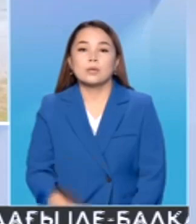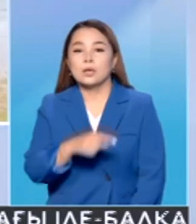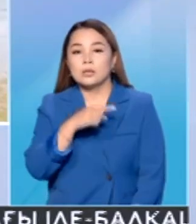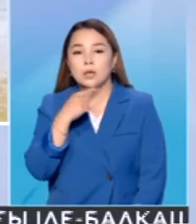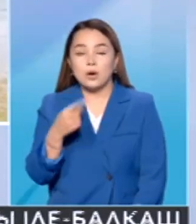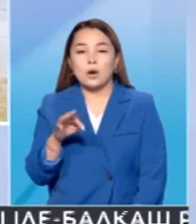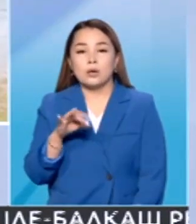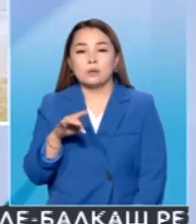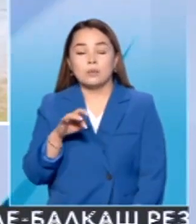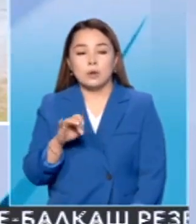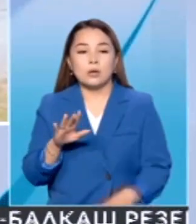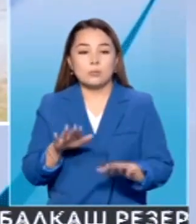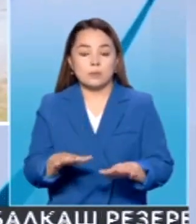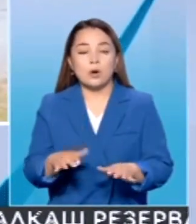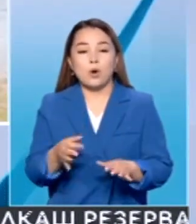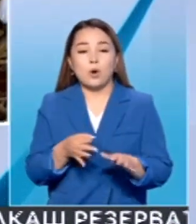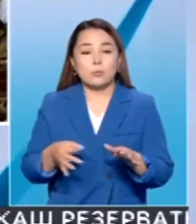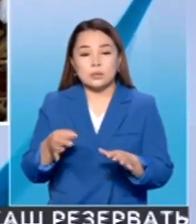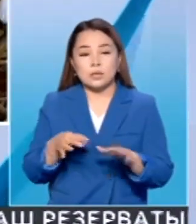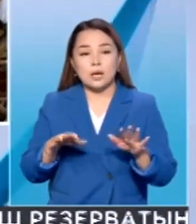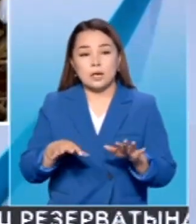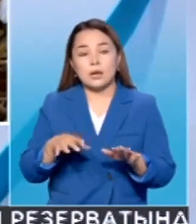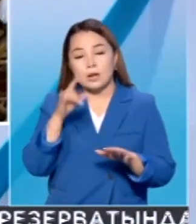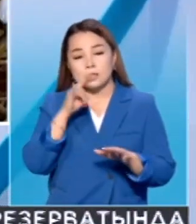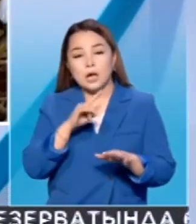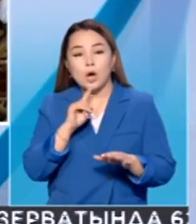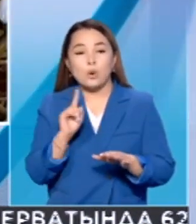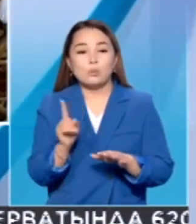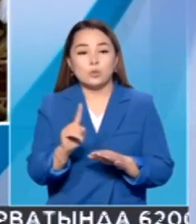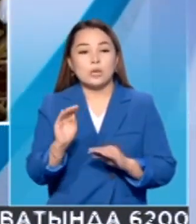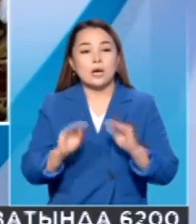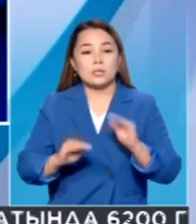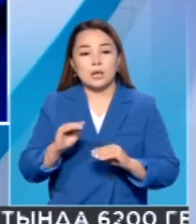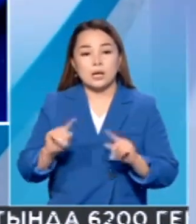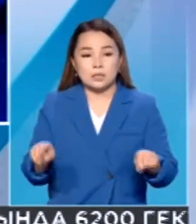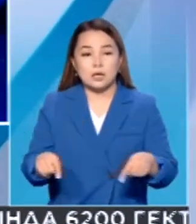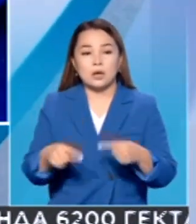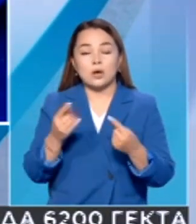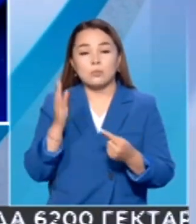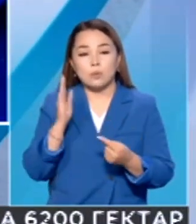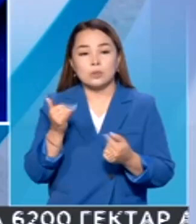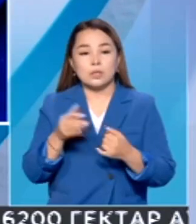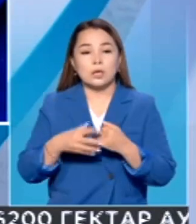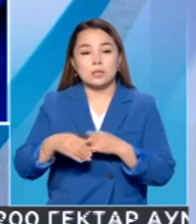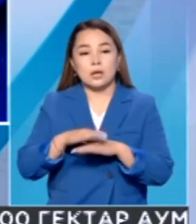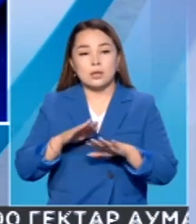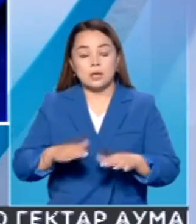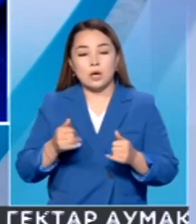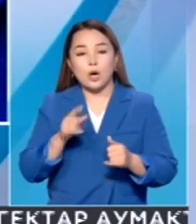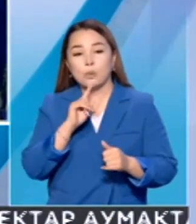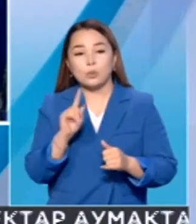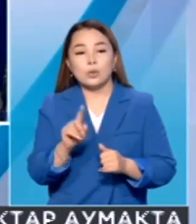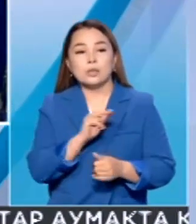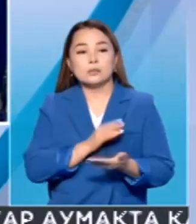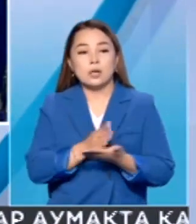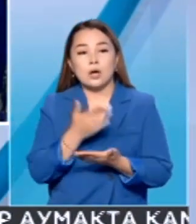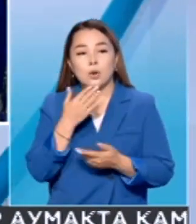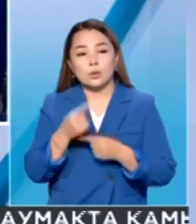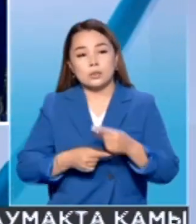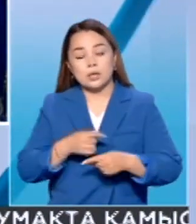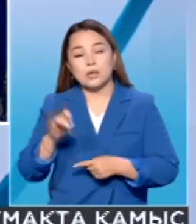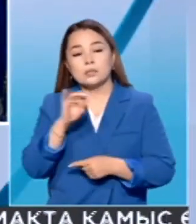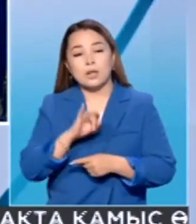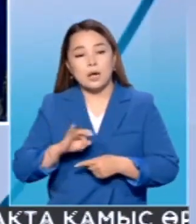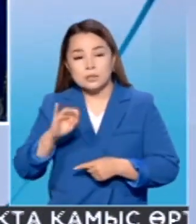Ресейдің Орынбор облысы Беляев ауданында қазақ музейі жаңғыртылады. Өңірдегі өлкетанушылар, музей қызметкерлері ұлтымыздың